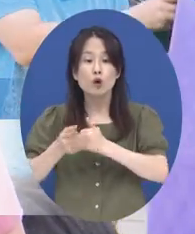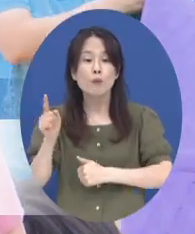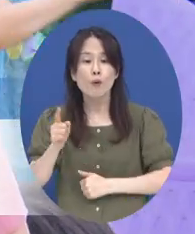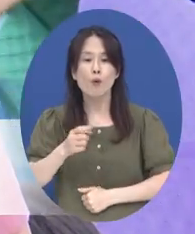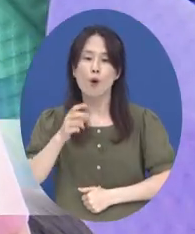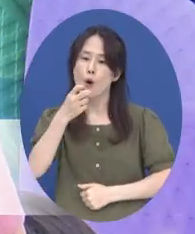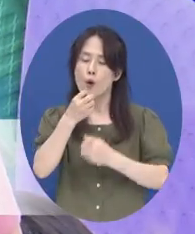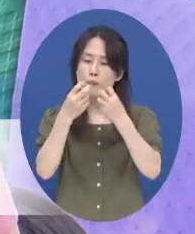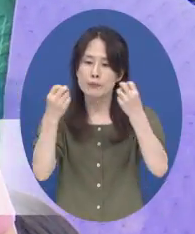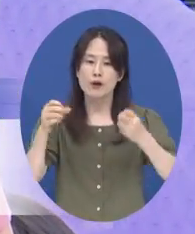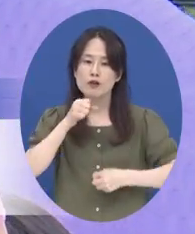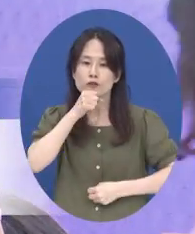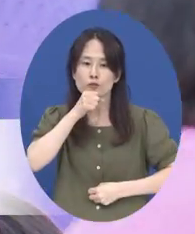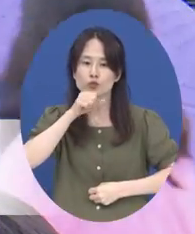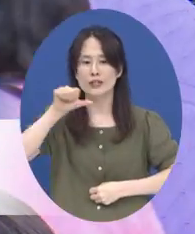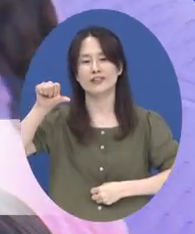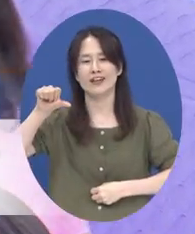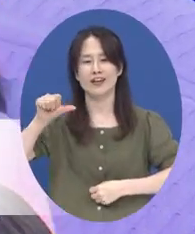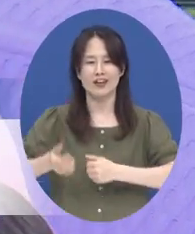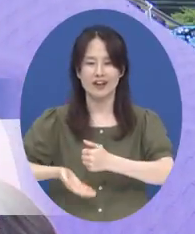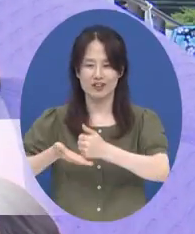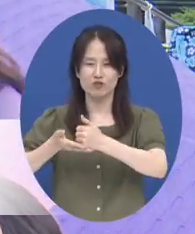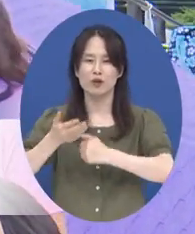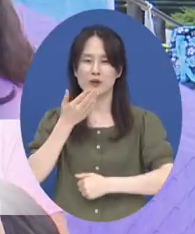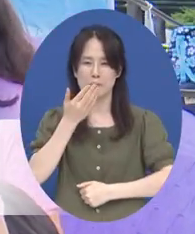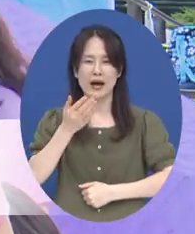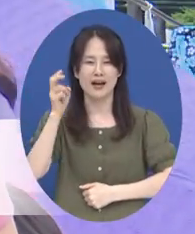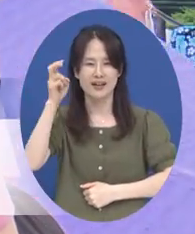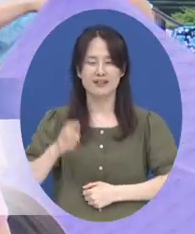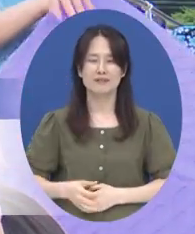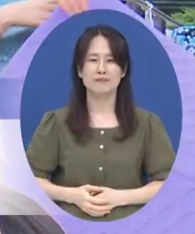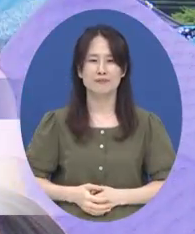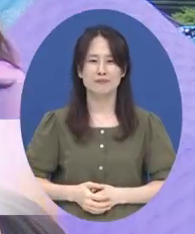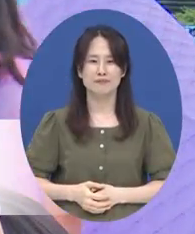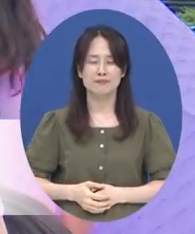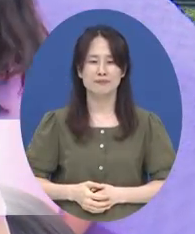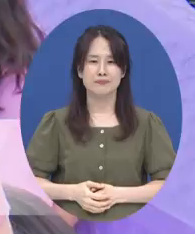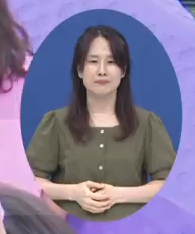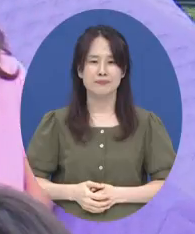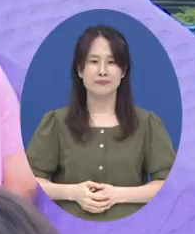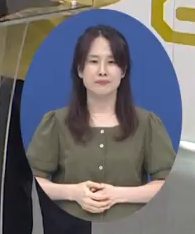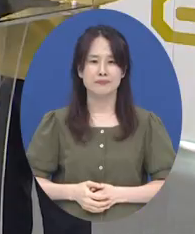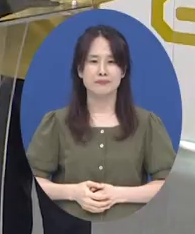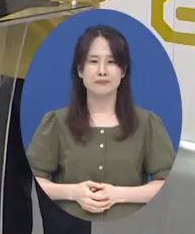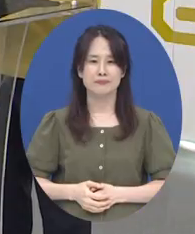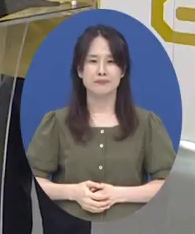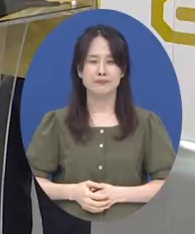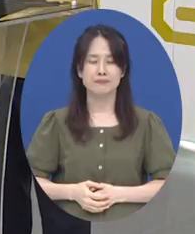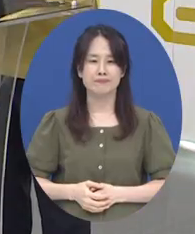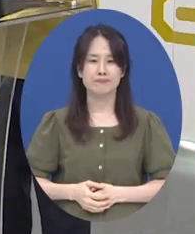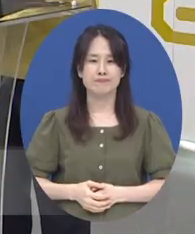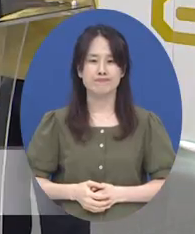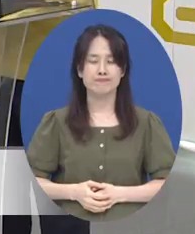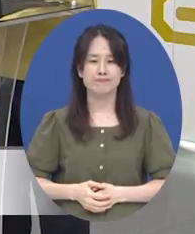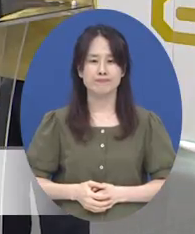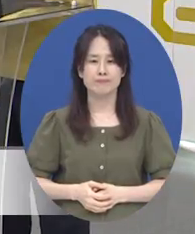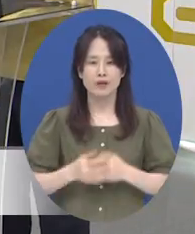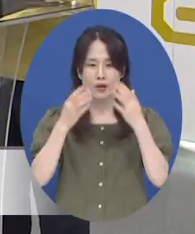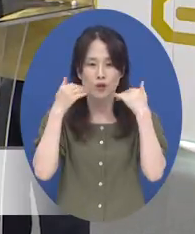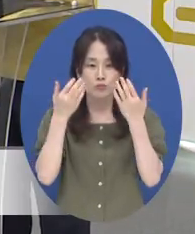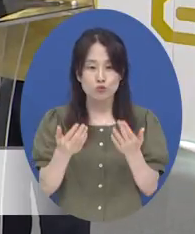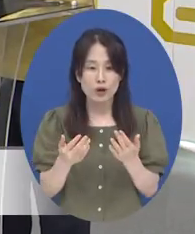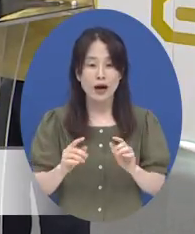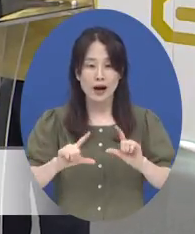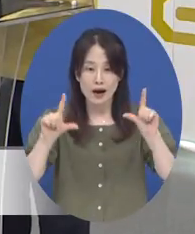충분히 그런 별점 한 5개 정도 주실 정도로 추천할 수 있을 것 같습니다. 경기도는 여름